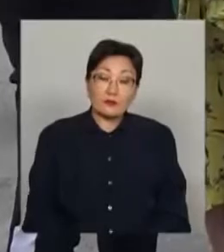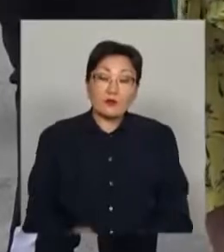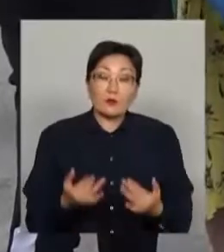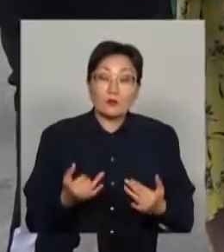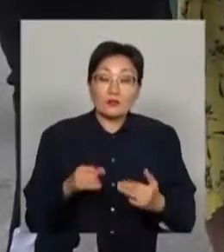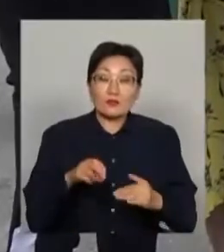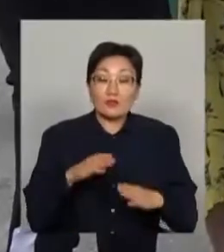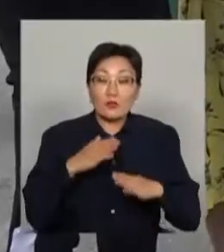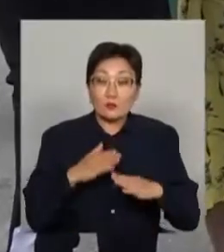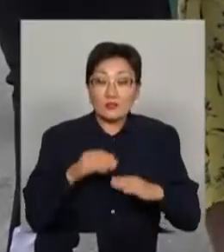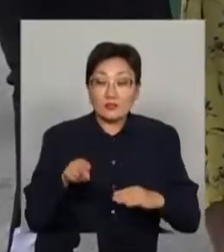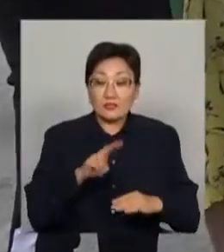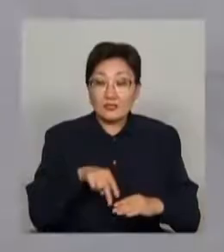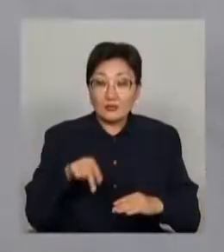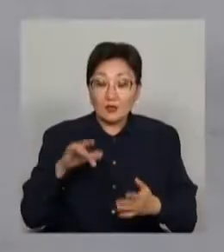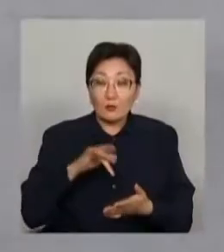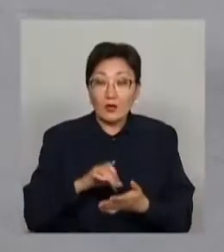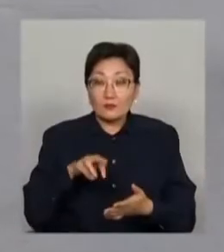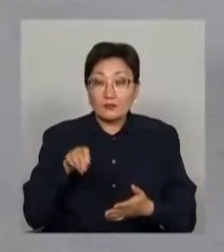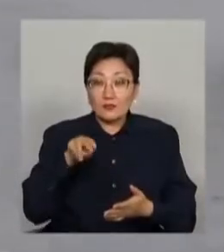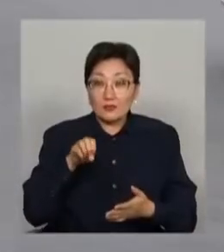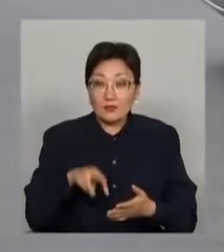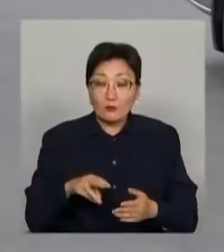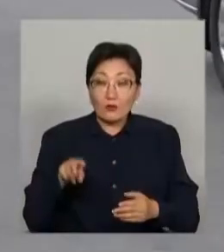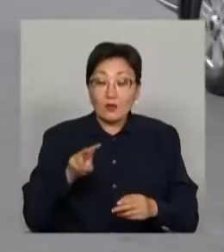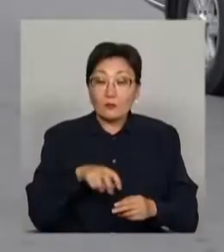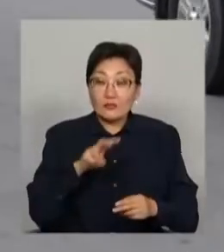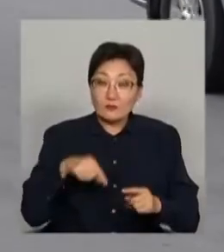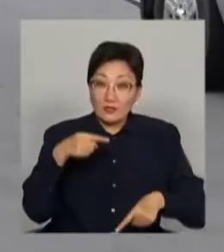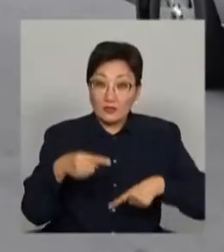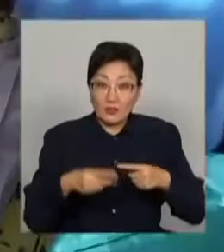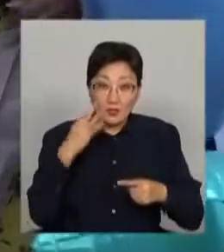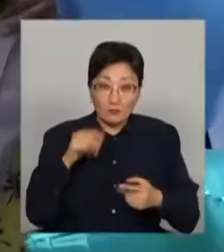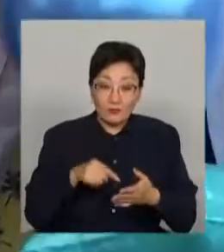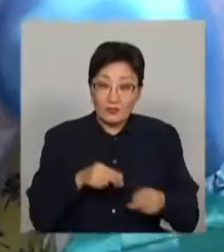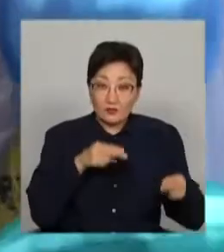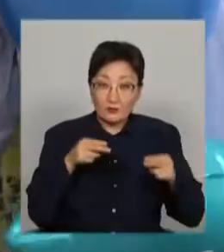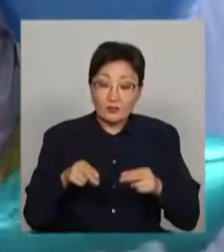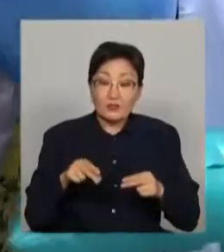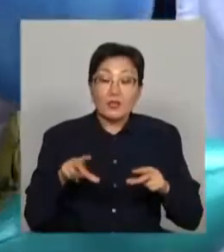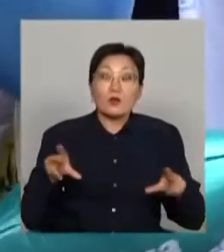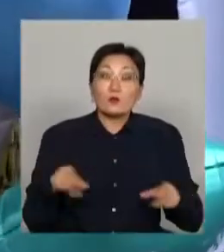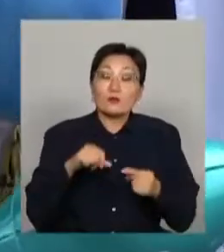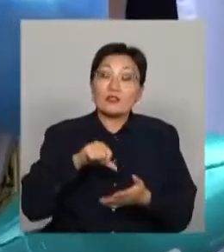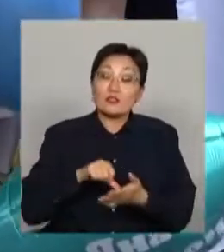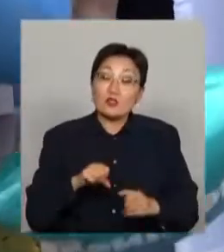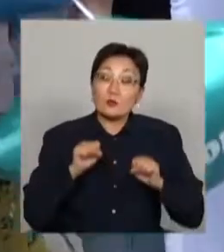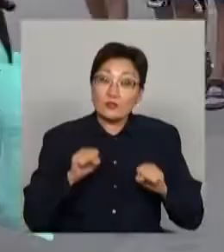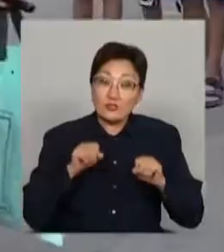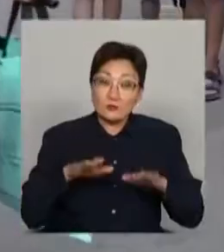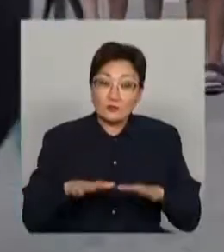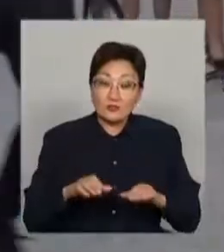Бүгін тайквондошылар Нидерланд астанасы Амстердамнан Бішкек арқылы Алматыға келді. Әлем чемпионатында сәтті өнер көрсеткен спортшыларды